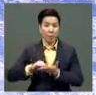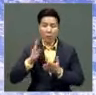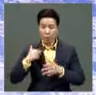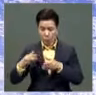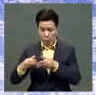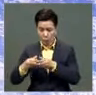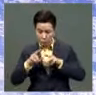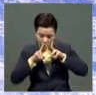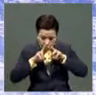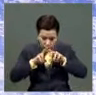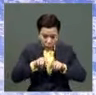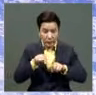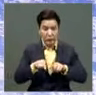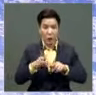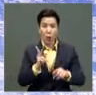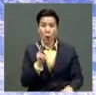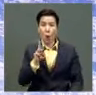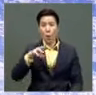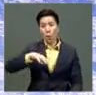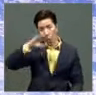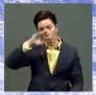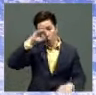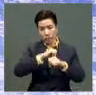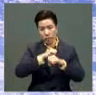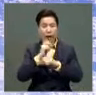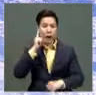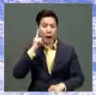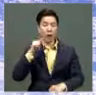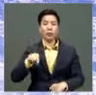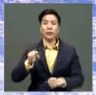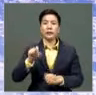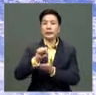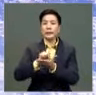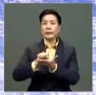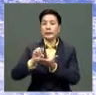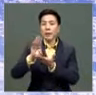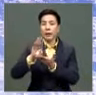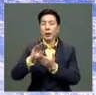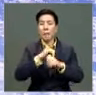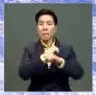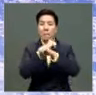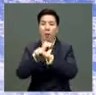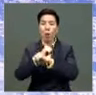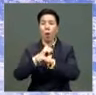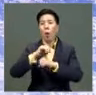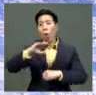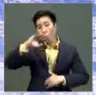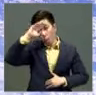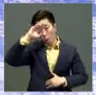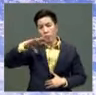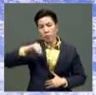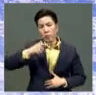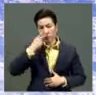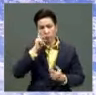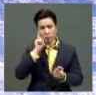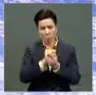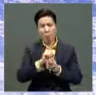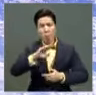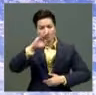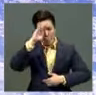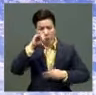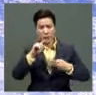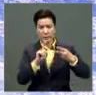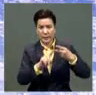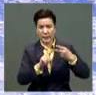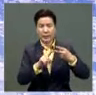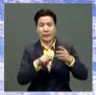นโรคกองระบาดวิทยากรมควบคุมโรคได้รับแจ้งจากสถาบันป้องกันการควบคุมโรคเขตเมืองว่าพบผู้ป่วยยืนยันโร